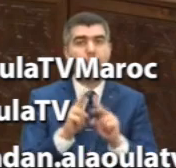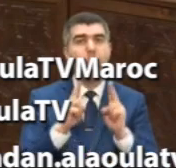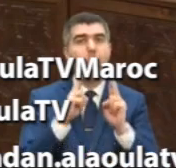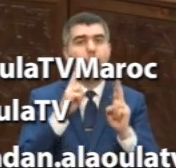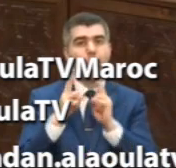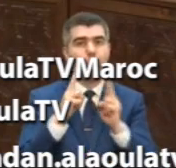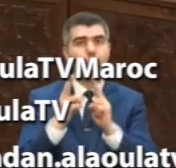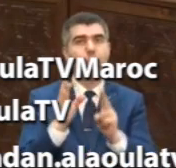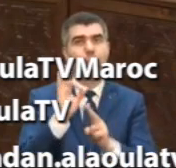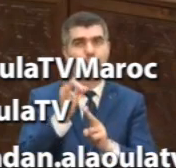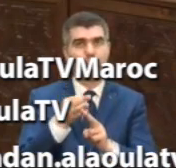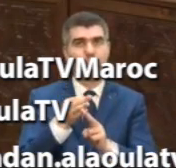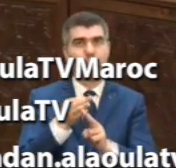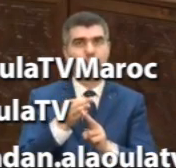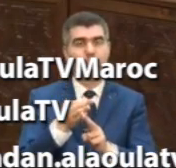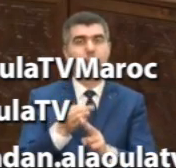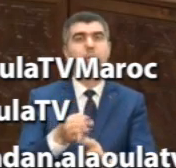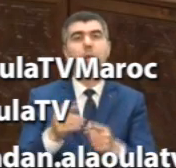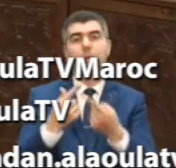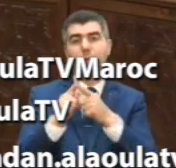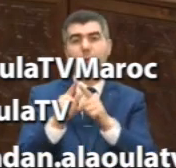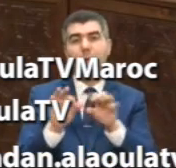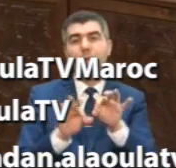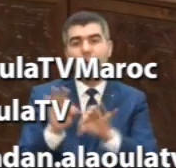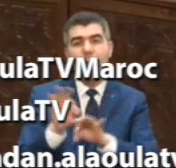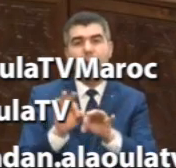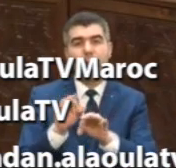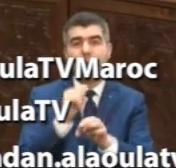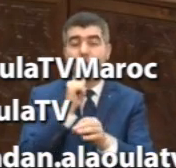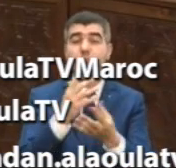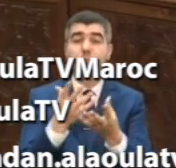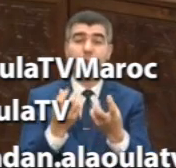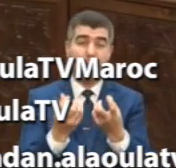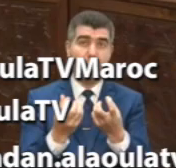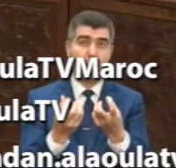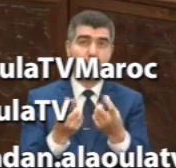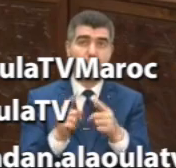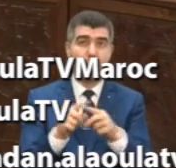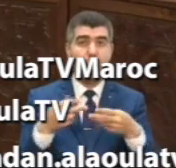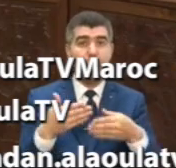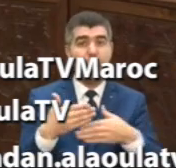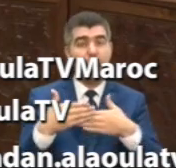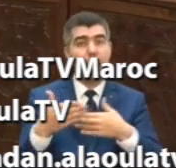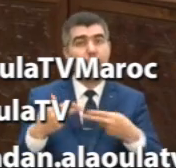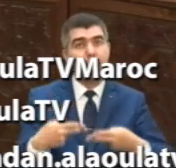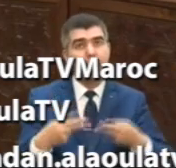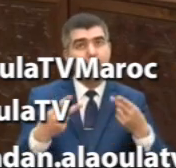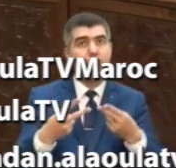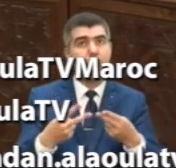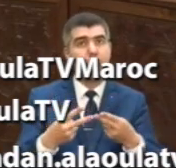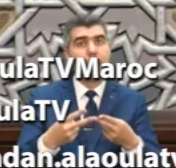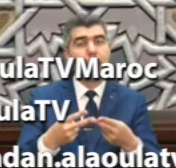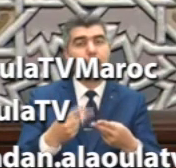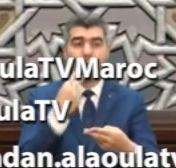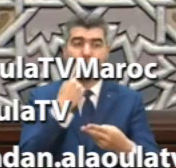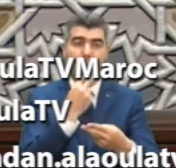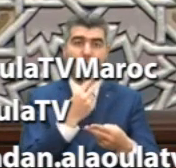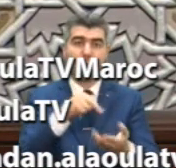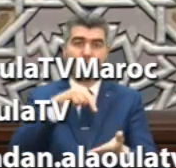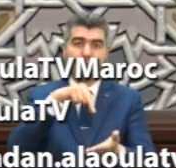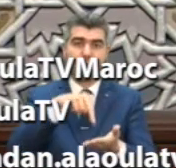نحن نتحمل مسؤوليتنا. قلت لك كاين عديد من الإجراءات اللي هي بصدد اليوم أنها تخرج للوجود، المراقبة راها كاينة.